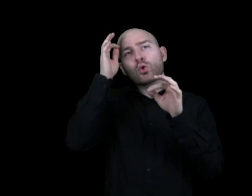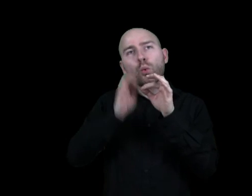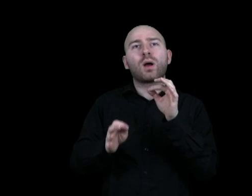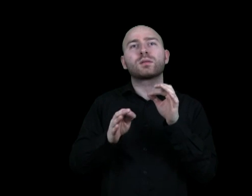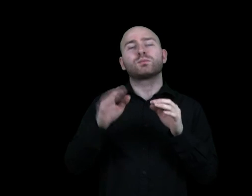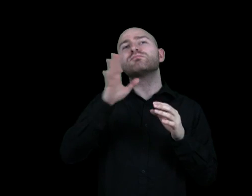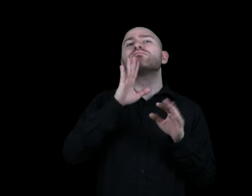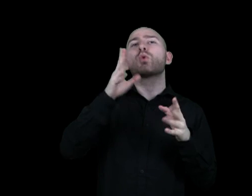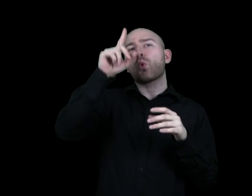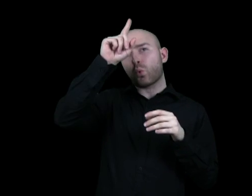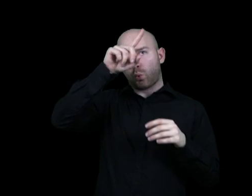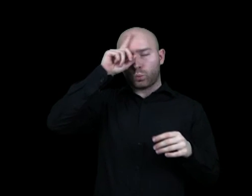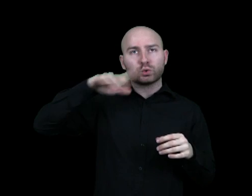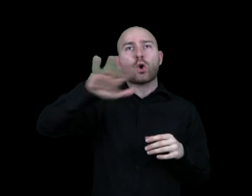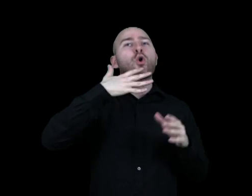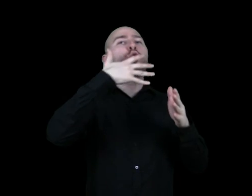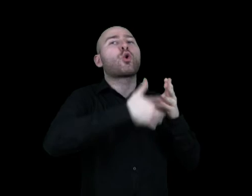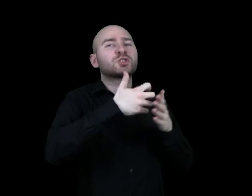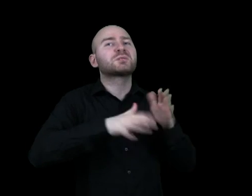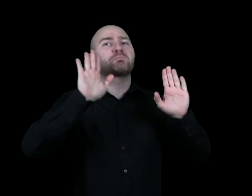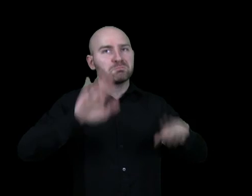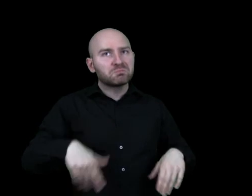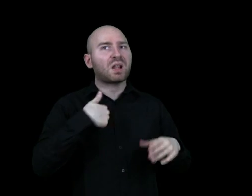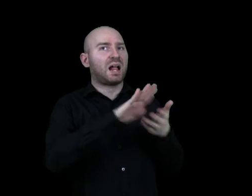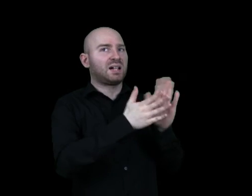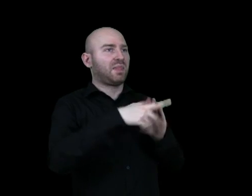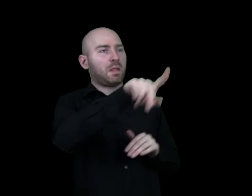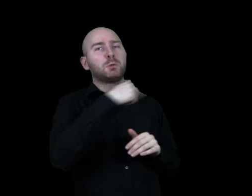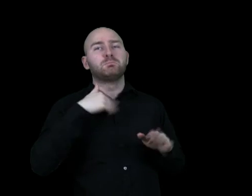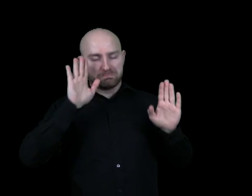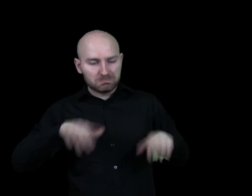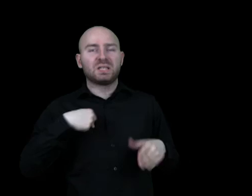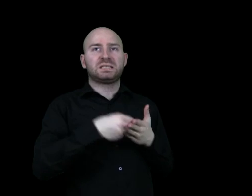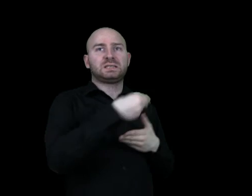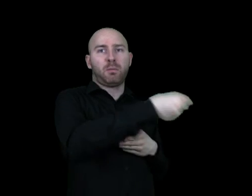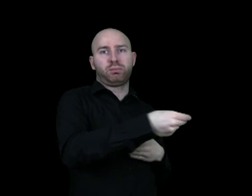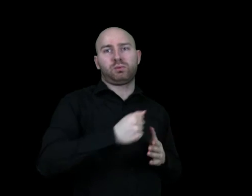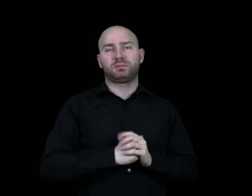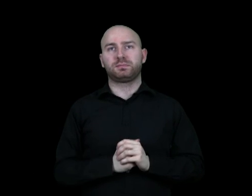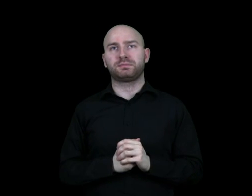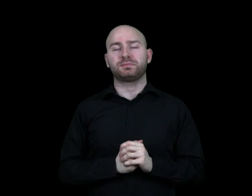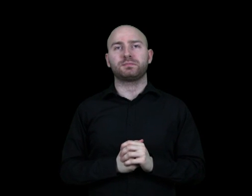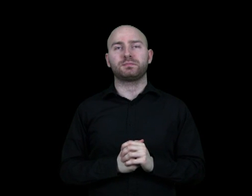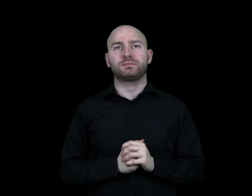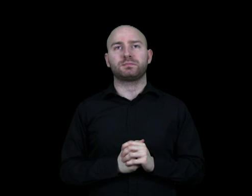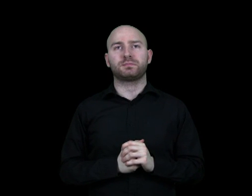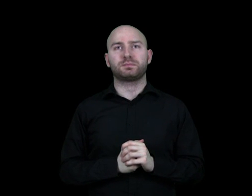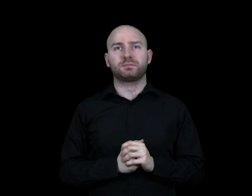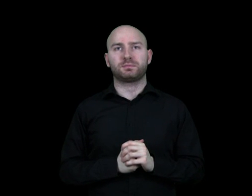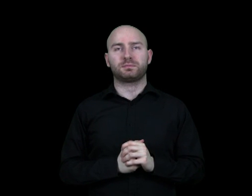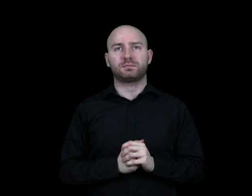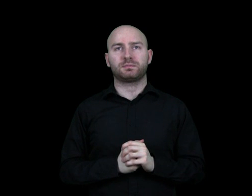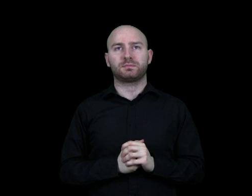Potrzebujemy sposobu, by mierzyć to, co wyprodukowaliśmy. Najlepiej będzie określić, ile ludzie uzyskają korzyści i ile są